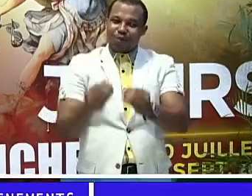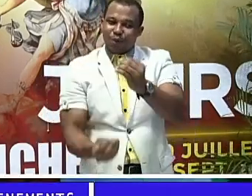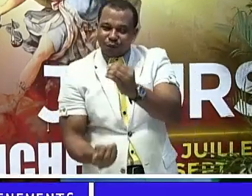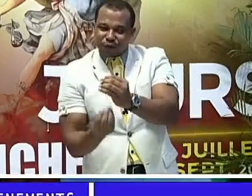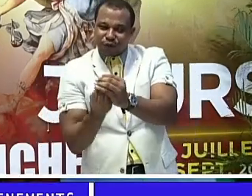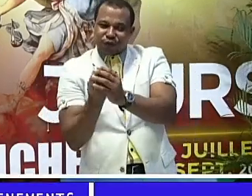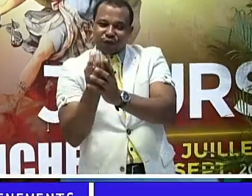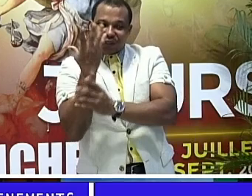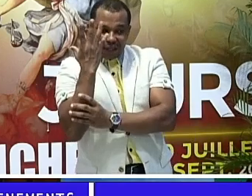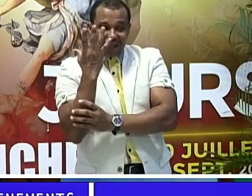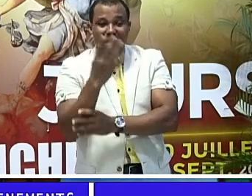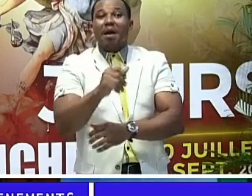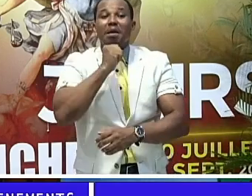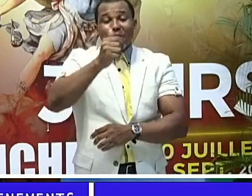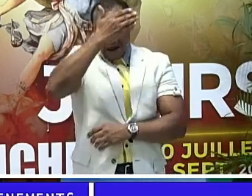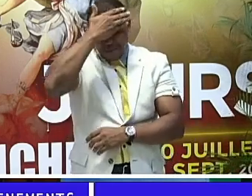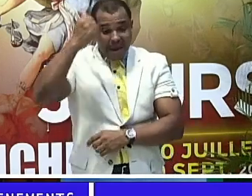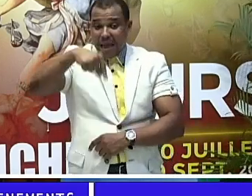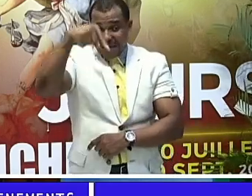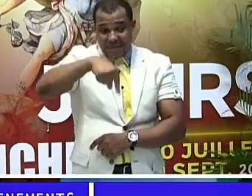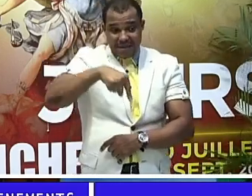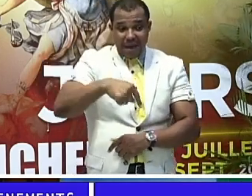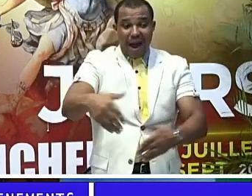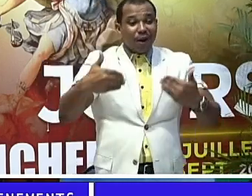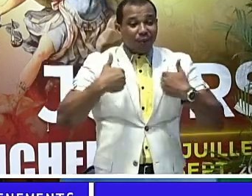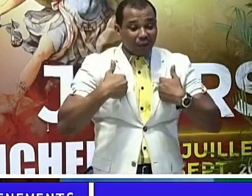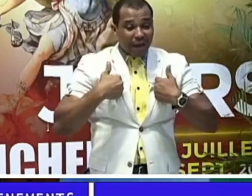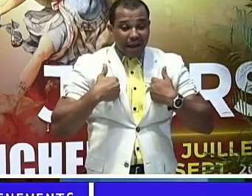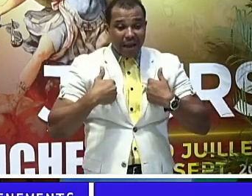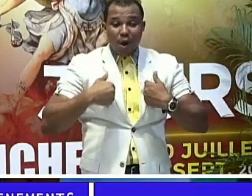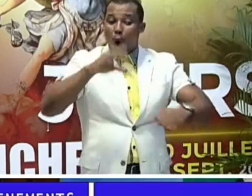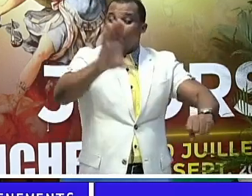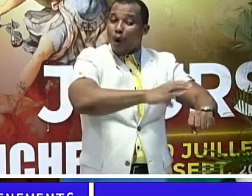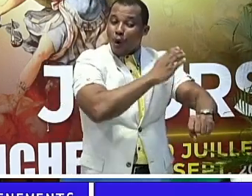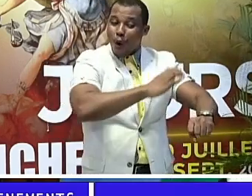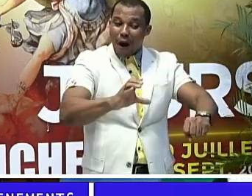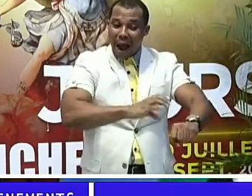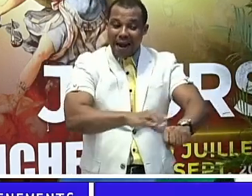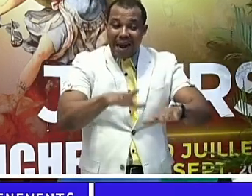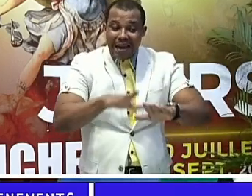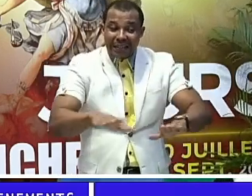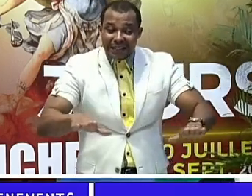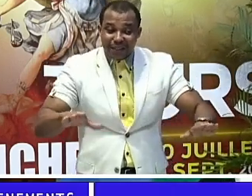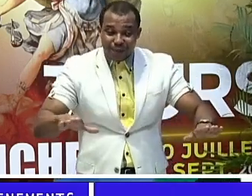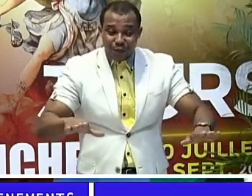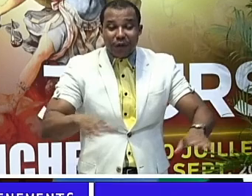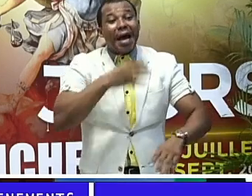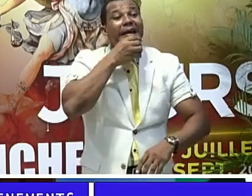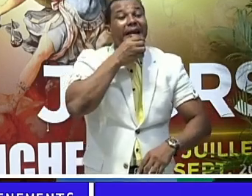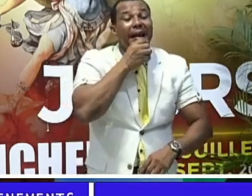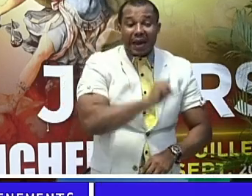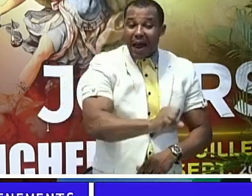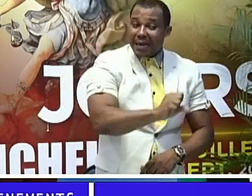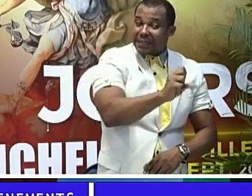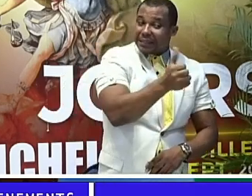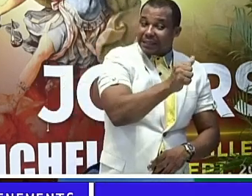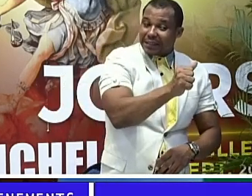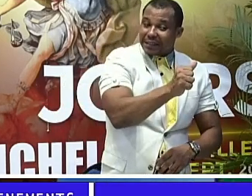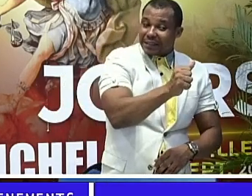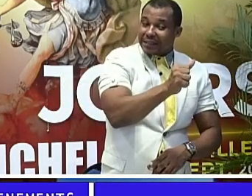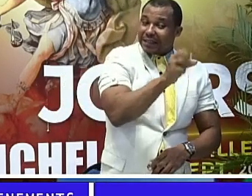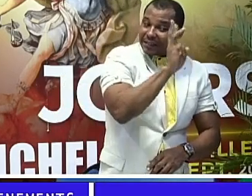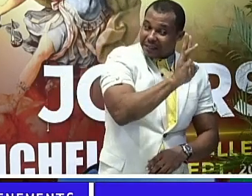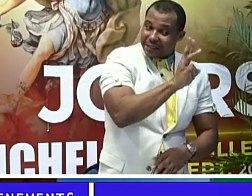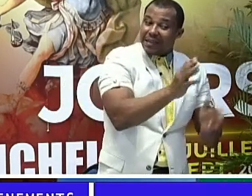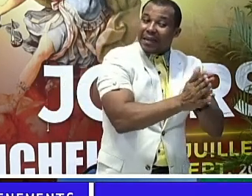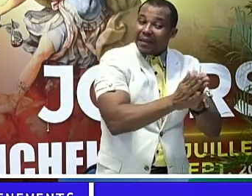pas chorale timoun. Chorale timoun, non, c'est de 6 ans à 12 ans. Gon chorale pour les adolescents de